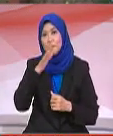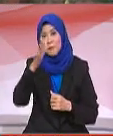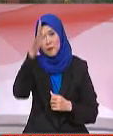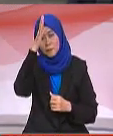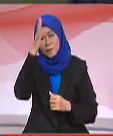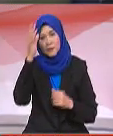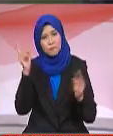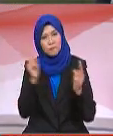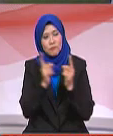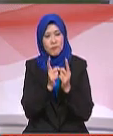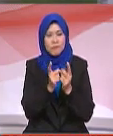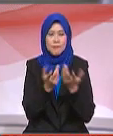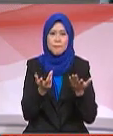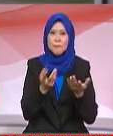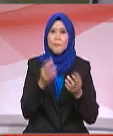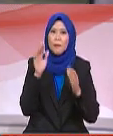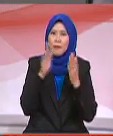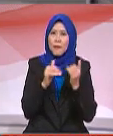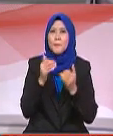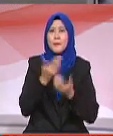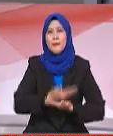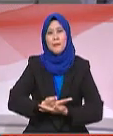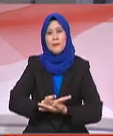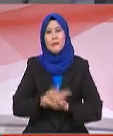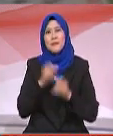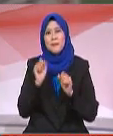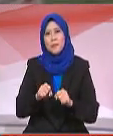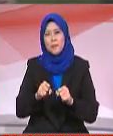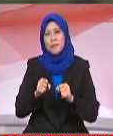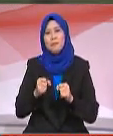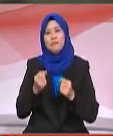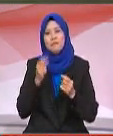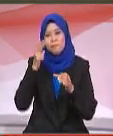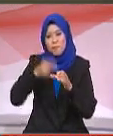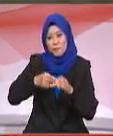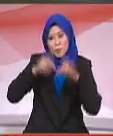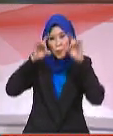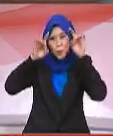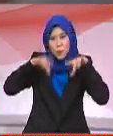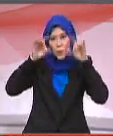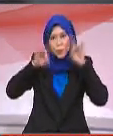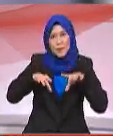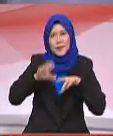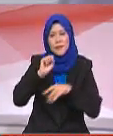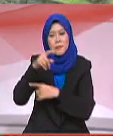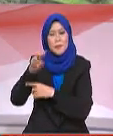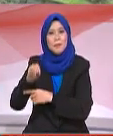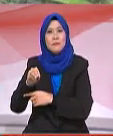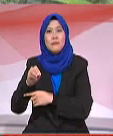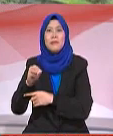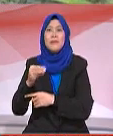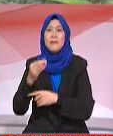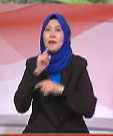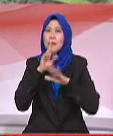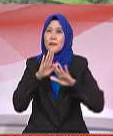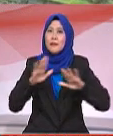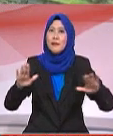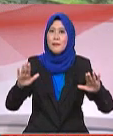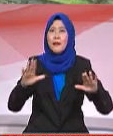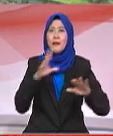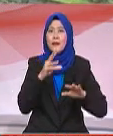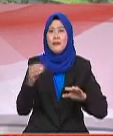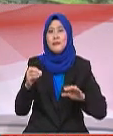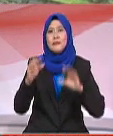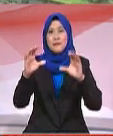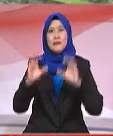yang ditemui berharap anak-anak mereka dapat menjalani peperiksaan dengan tenang dalam suasana normal baru. Harapan saya